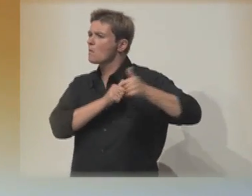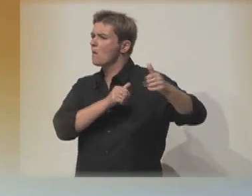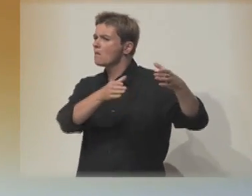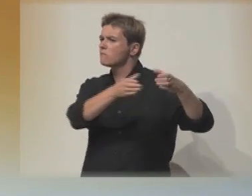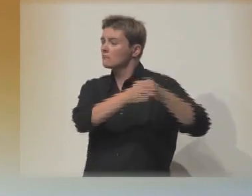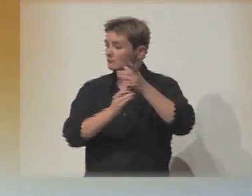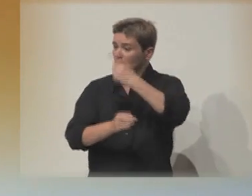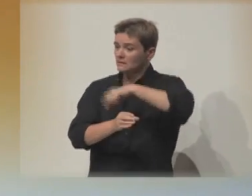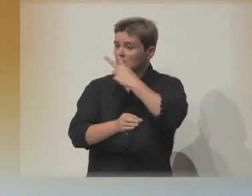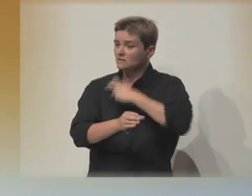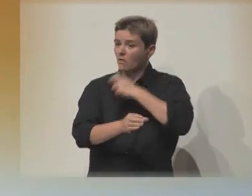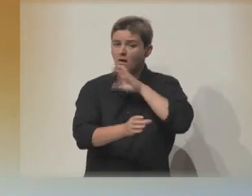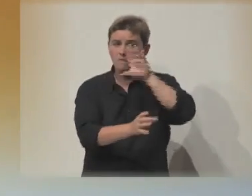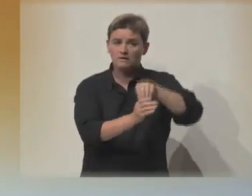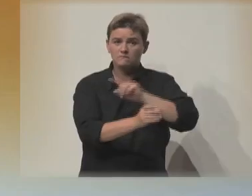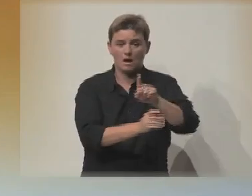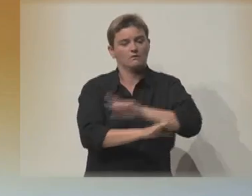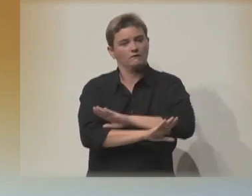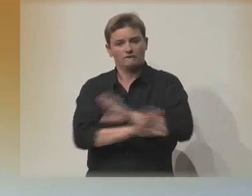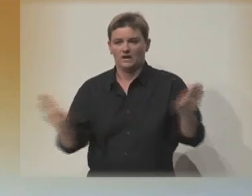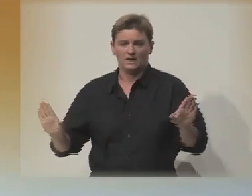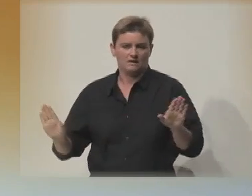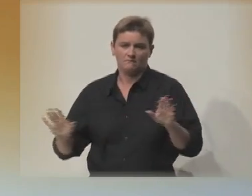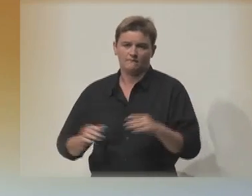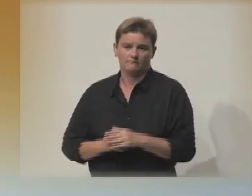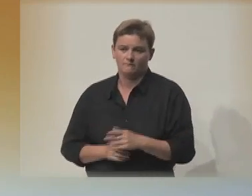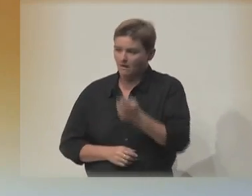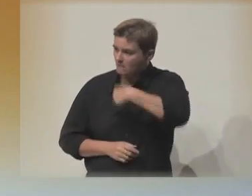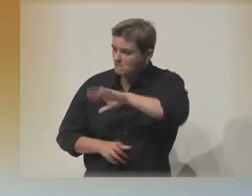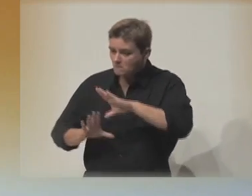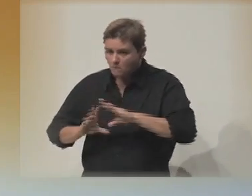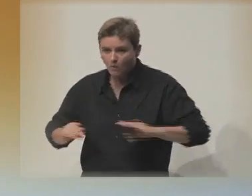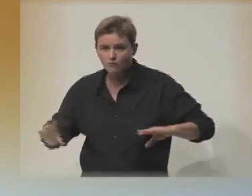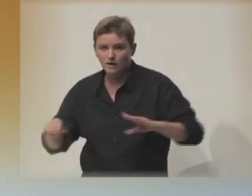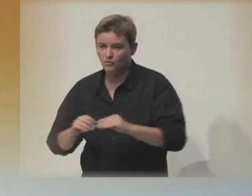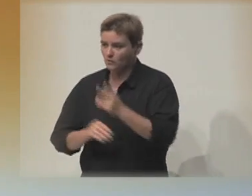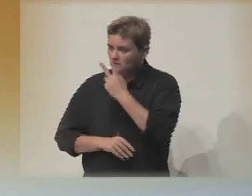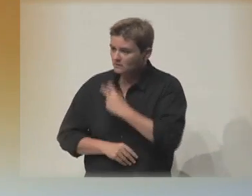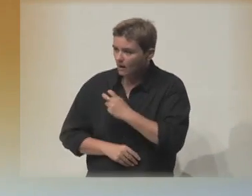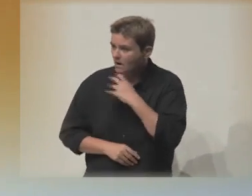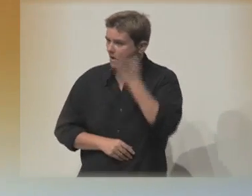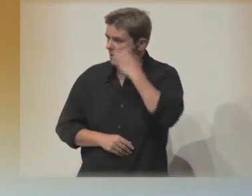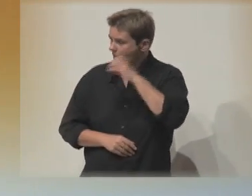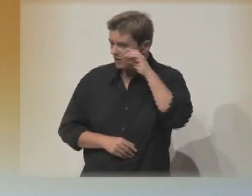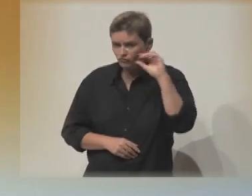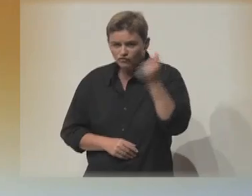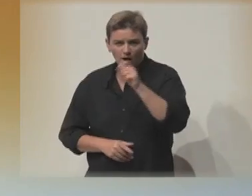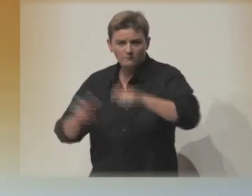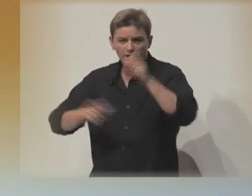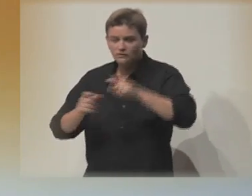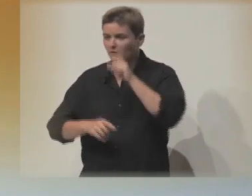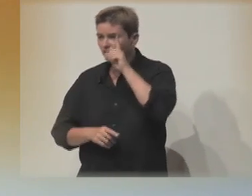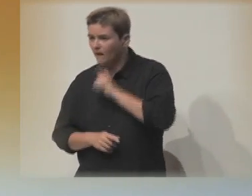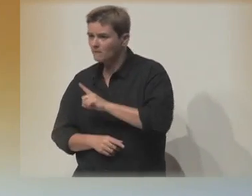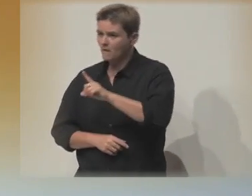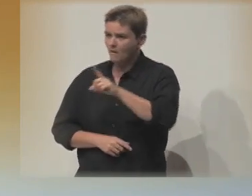européens, sans les humbles citoyens européens, sans le peuple des citoyens européens. Chacun d'entre nous, chacune